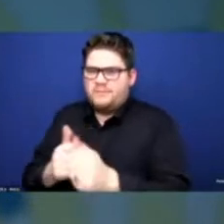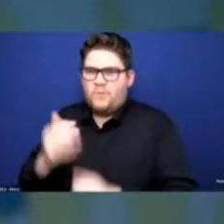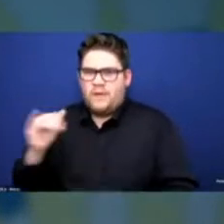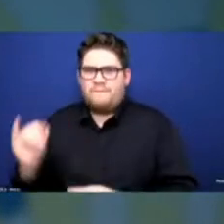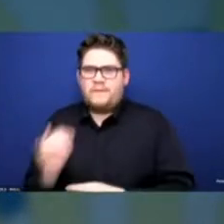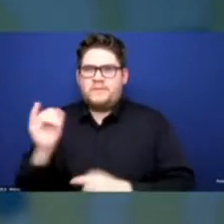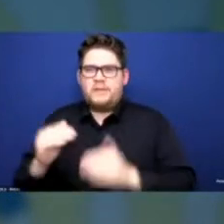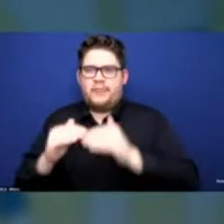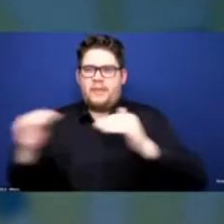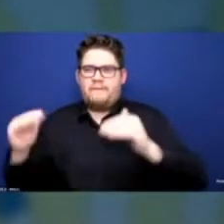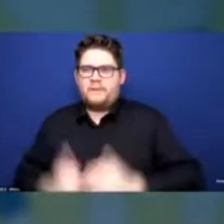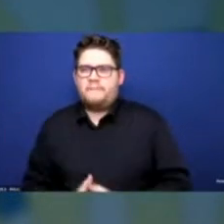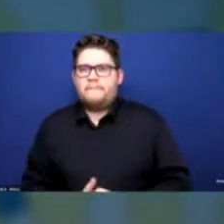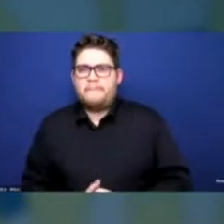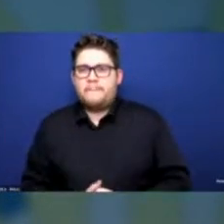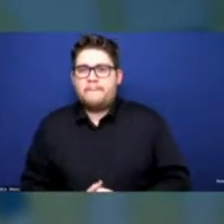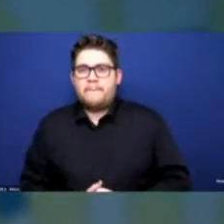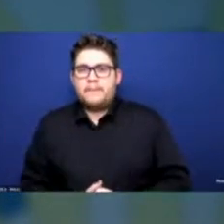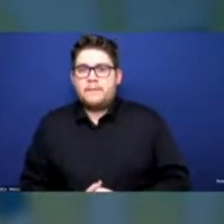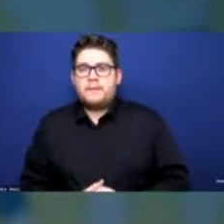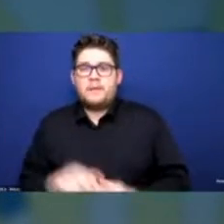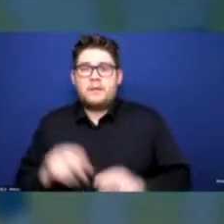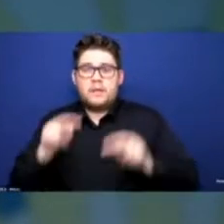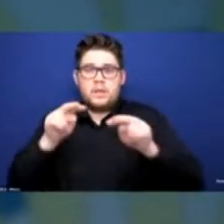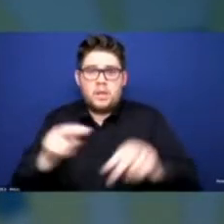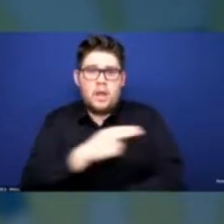个占整个案子的是